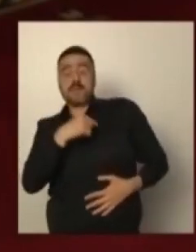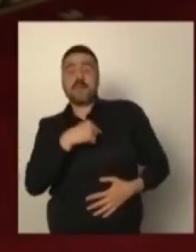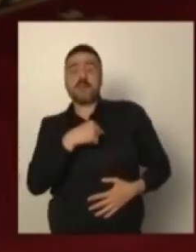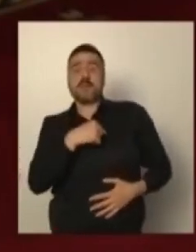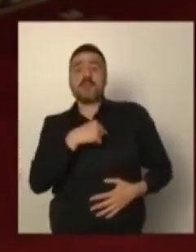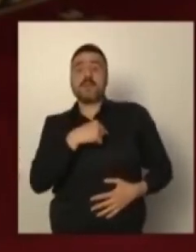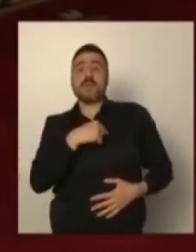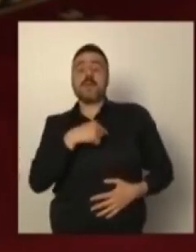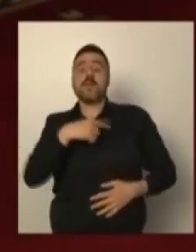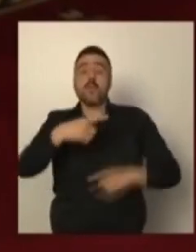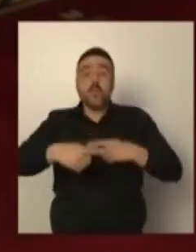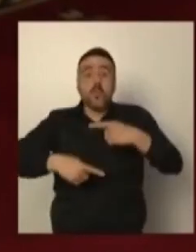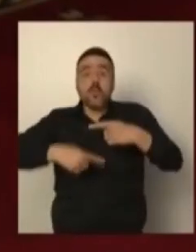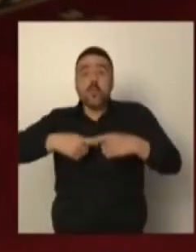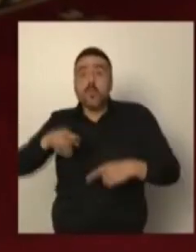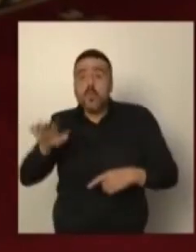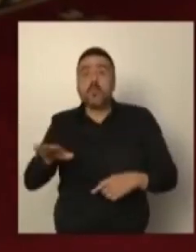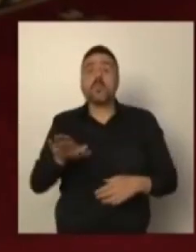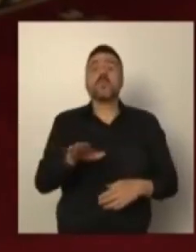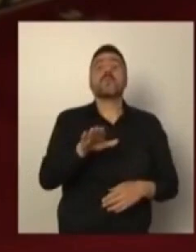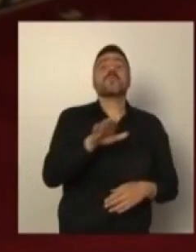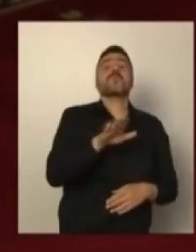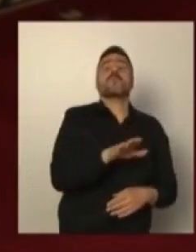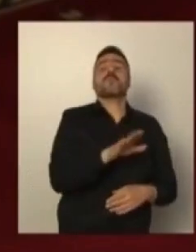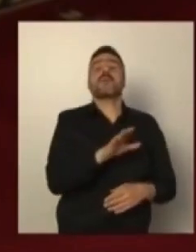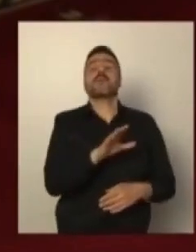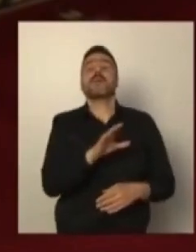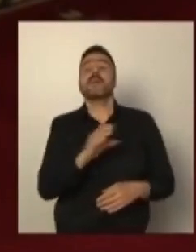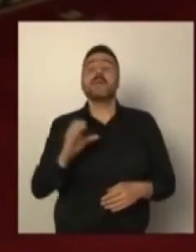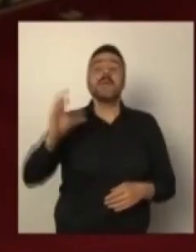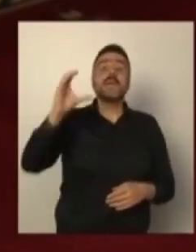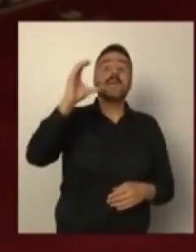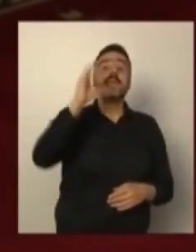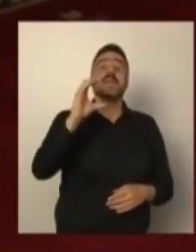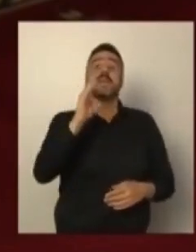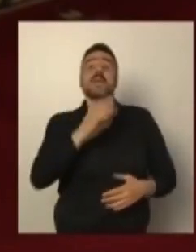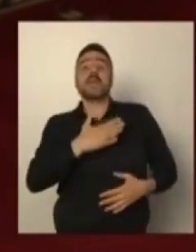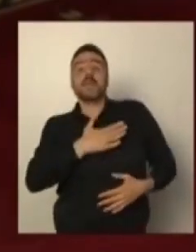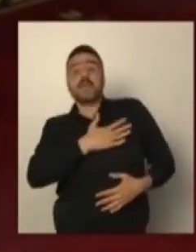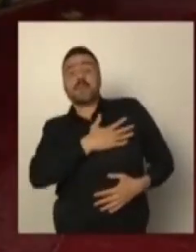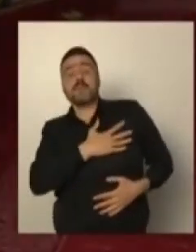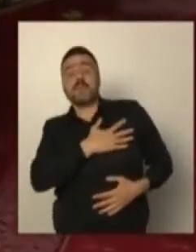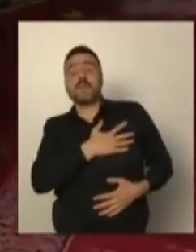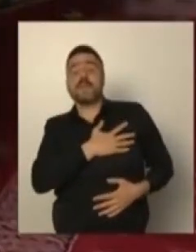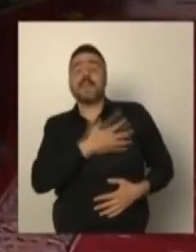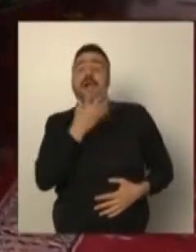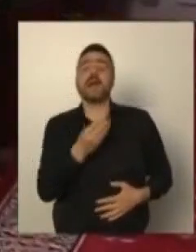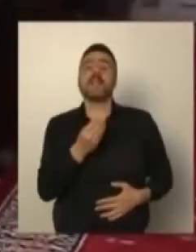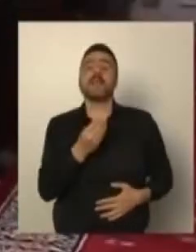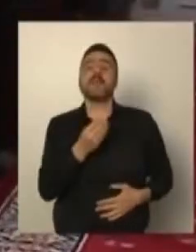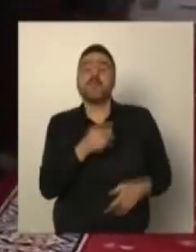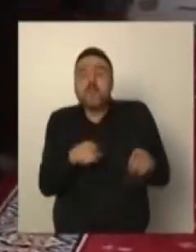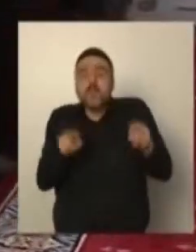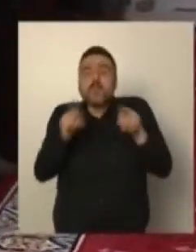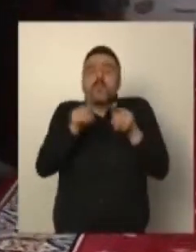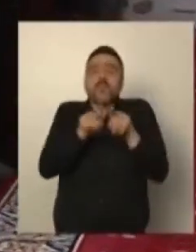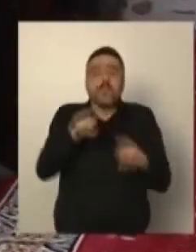zürriyetimizi güzel dinimizin değerleriyle buluşarak yücelmeyi nasip eyle ya